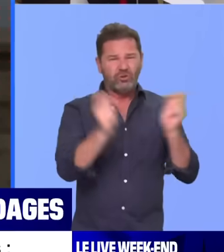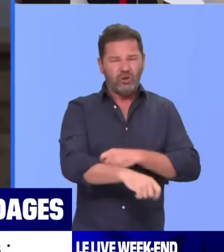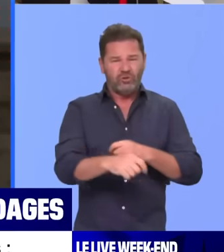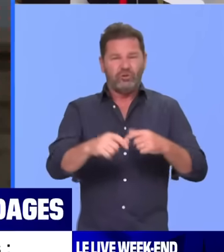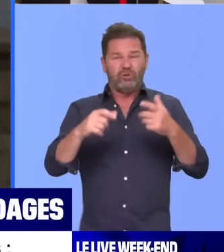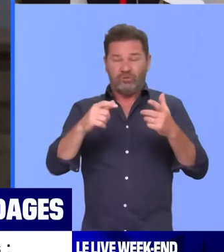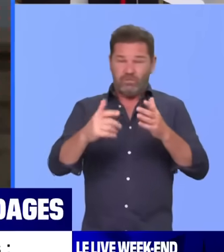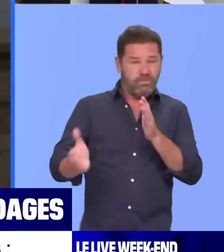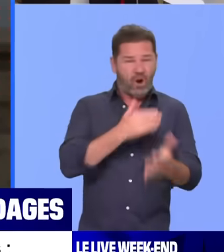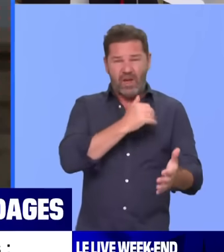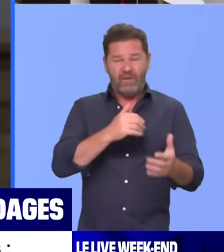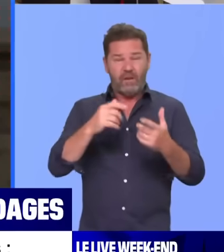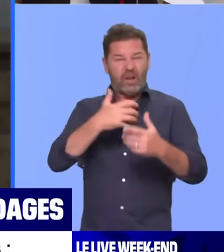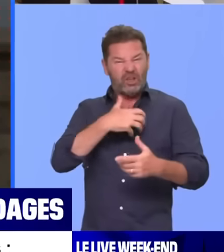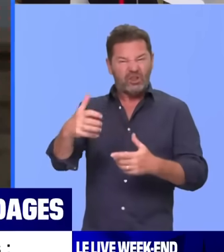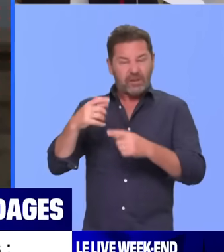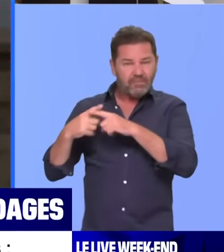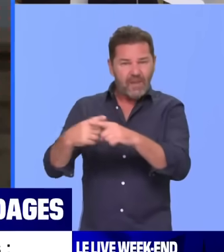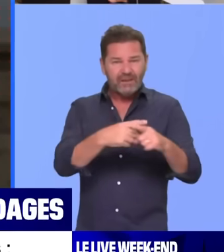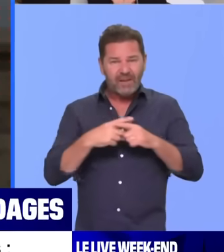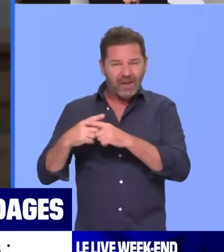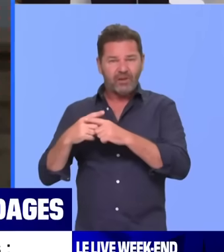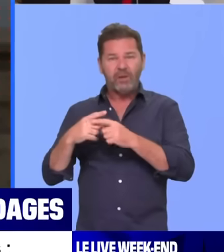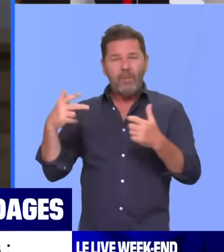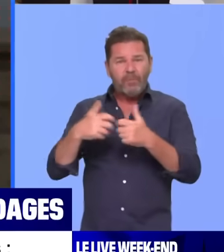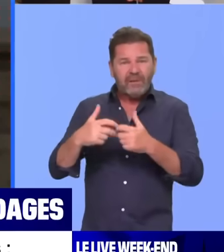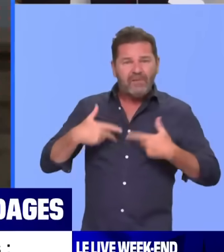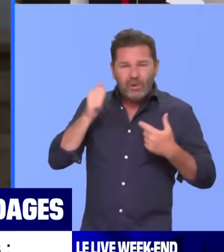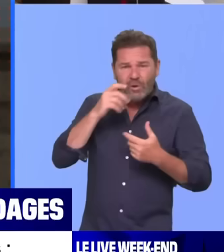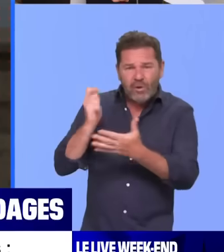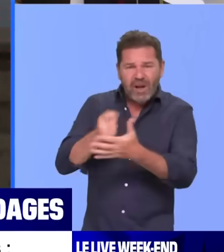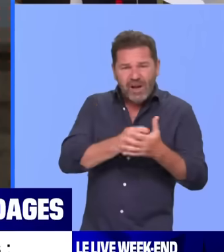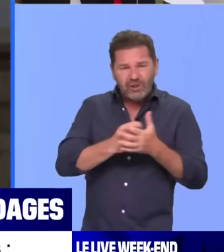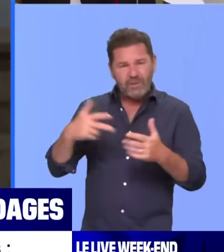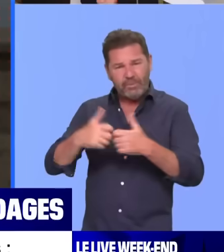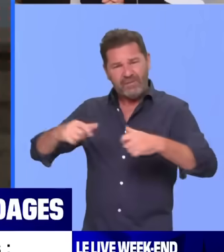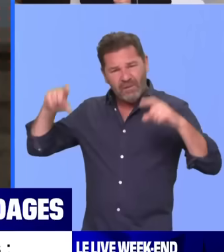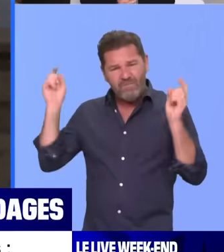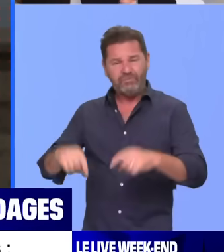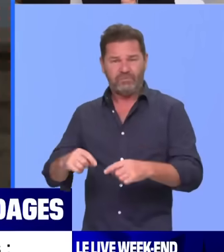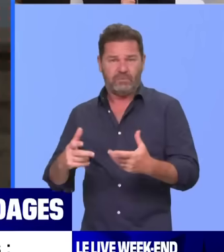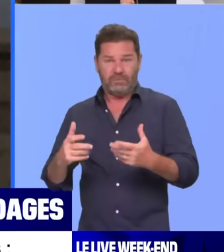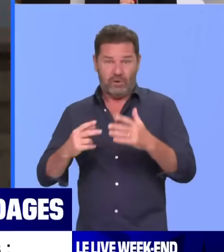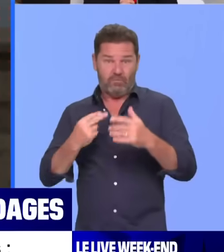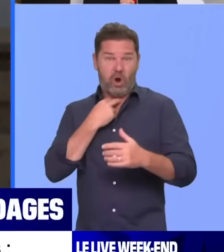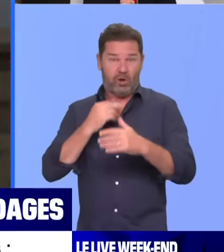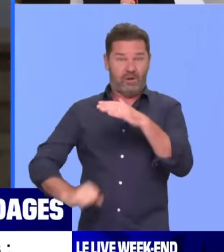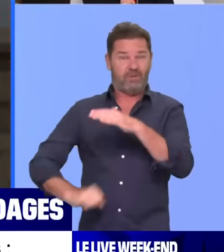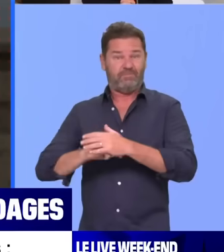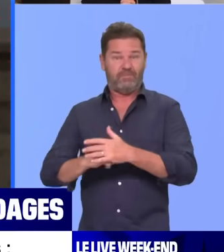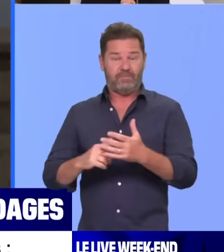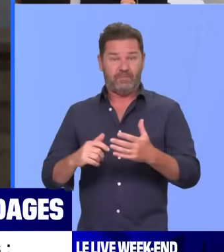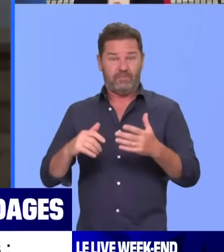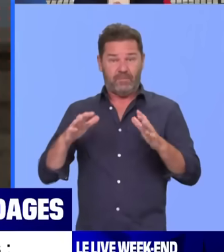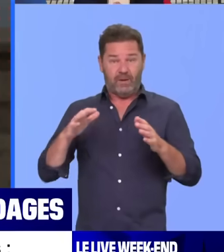richesses de bloquer les prix des produits de première tout ça on pourra le faire dès la semaine du 8 juillet si nous formons un gouvernement choses il y a parfois